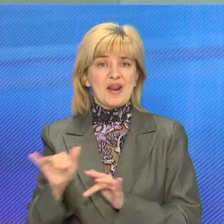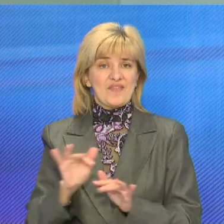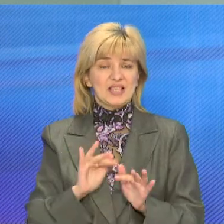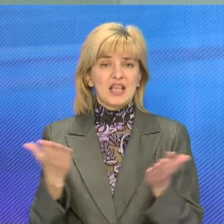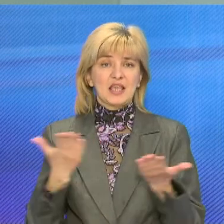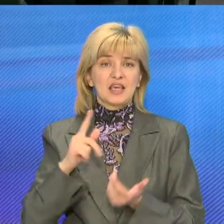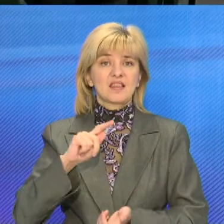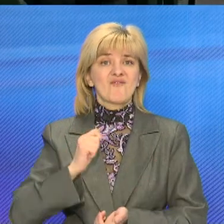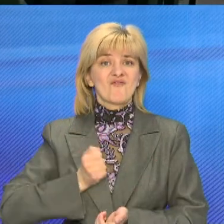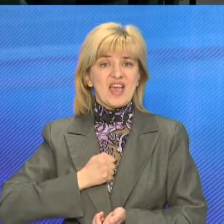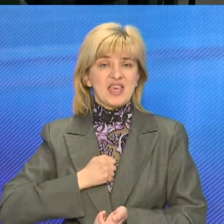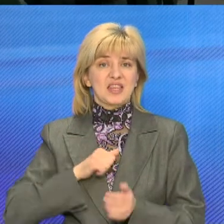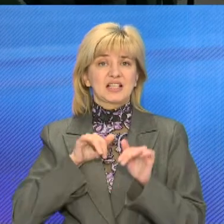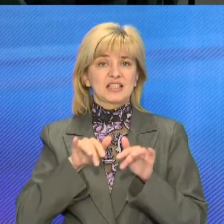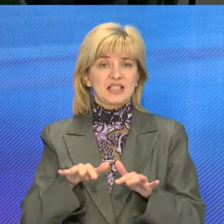военных действий.